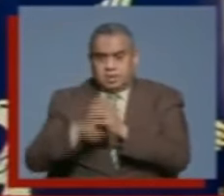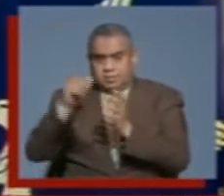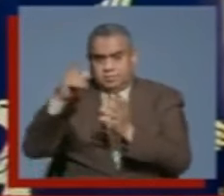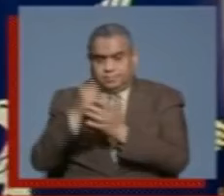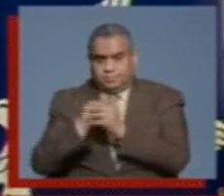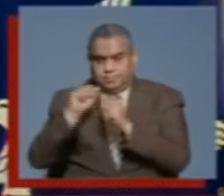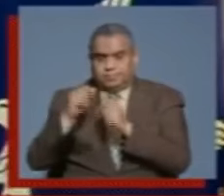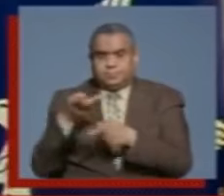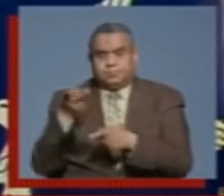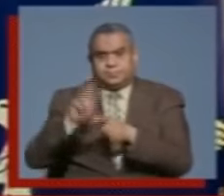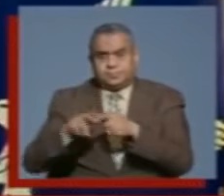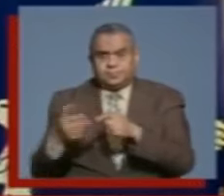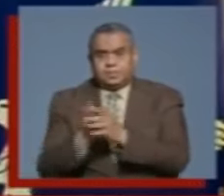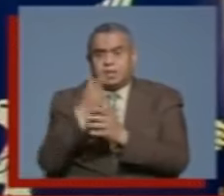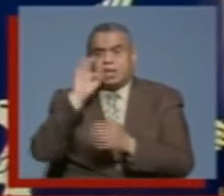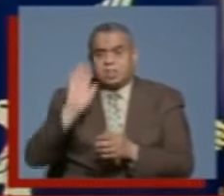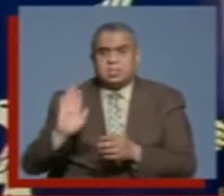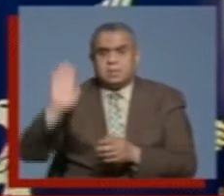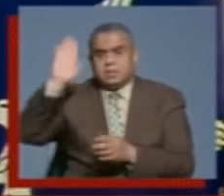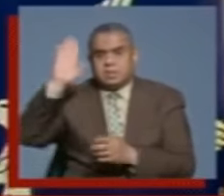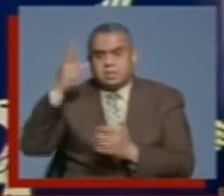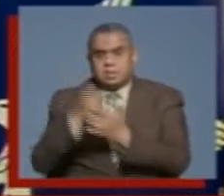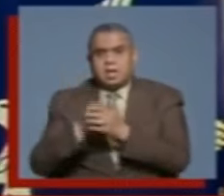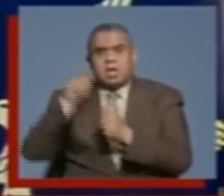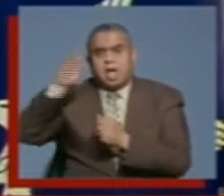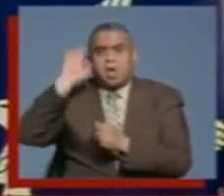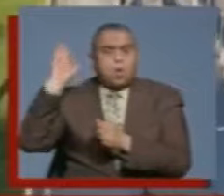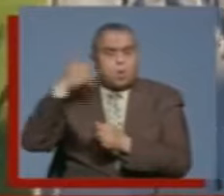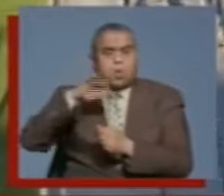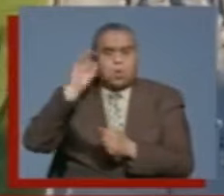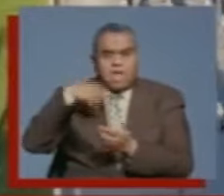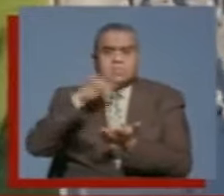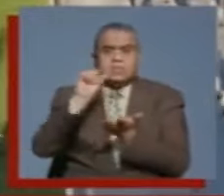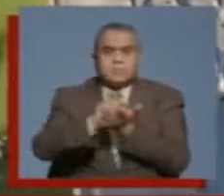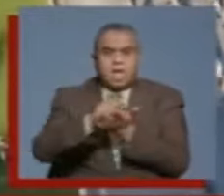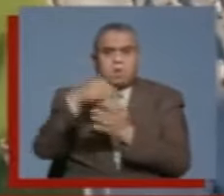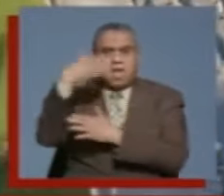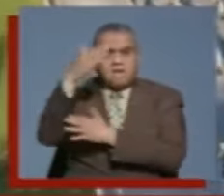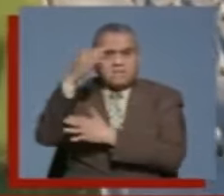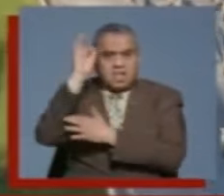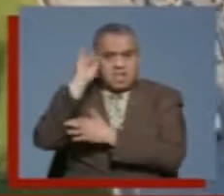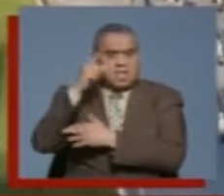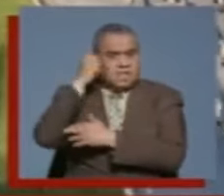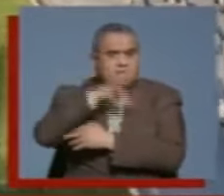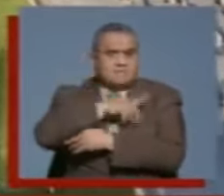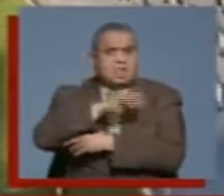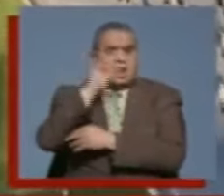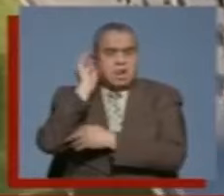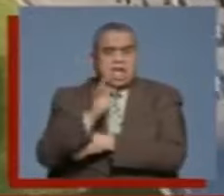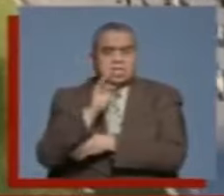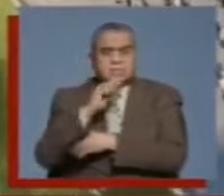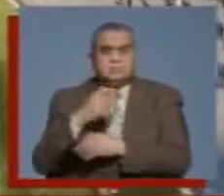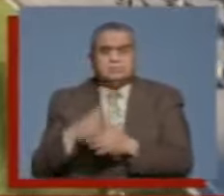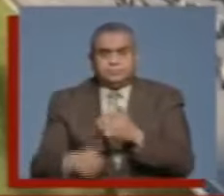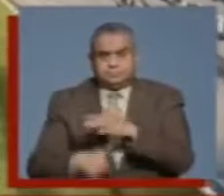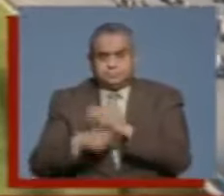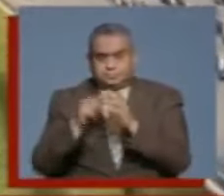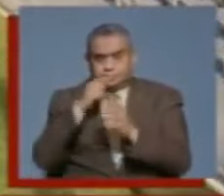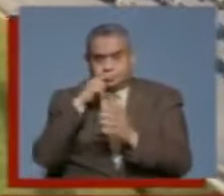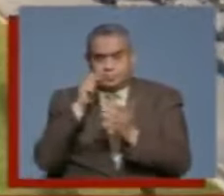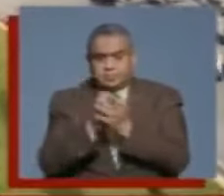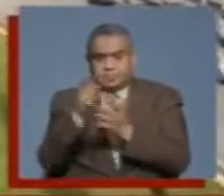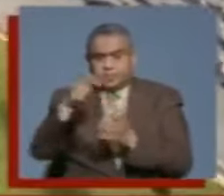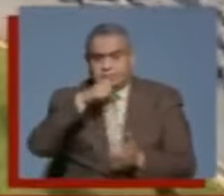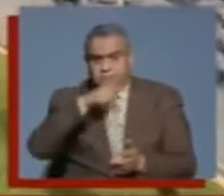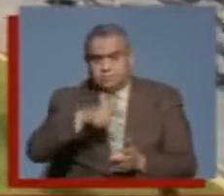وكمال الاعتراف بها من جانب الدول الكبيرة. إذا ده لو تحقق احنا ممكن نقول